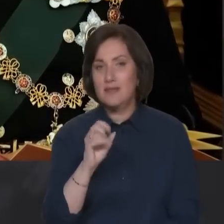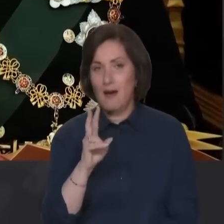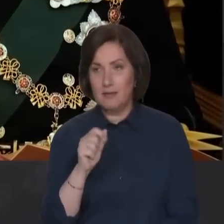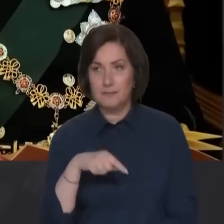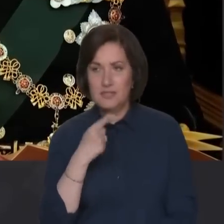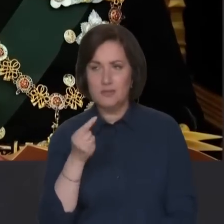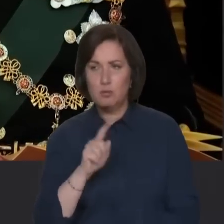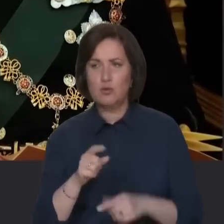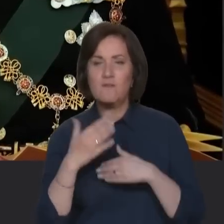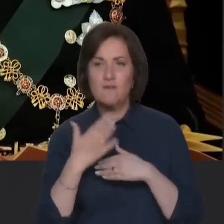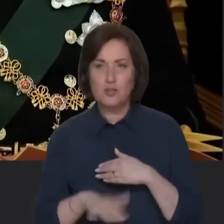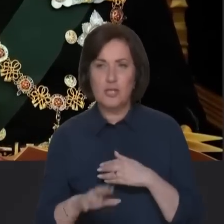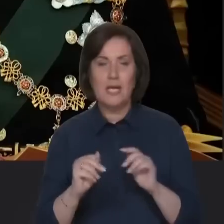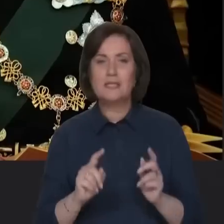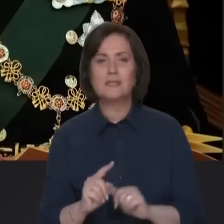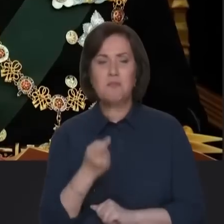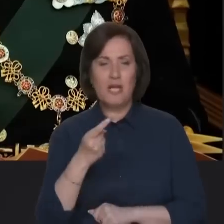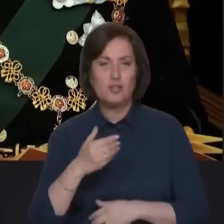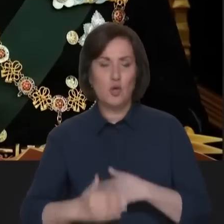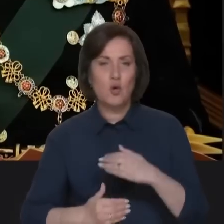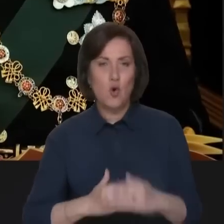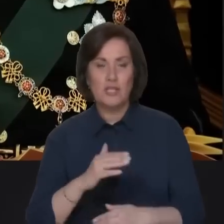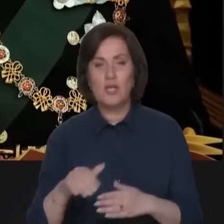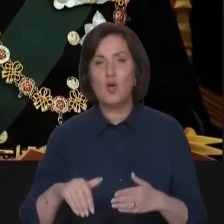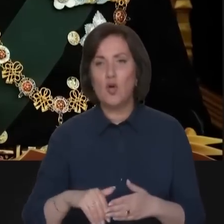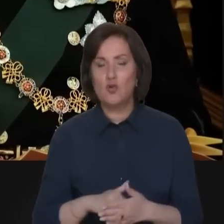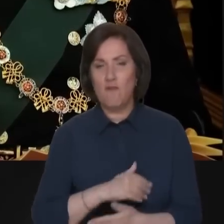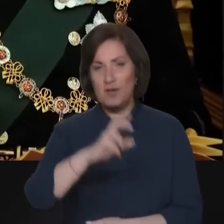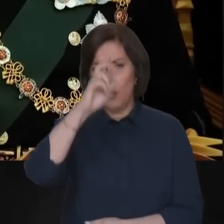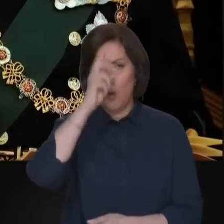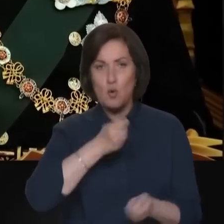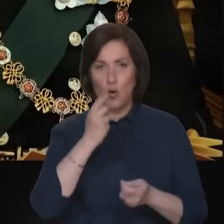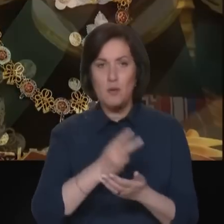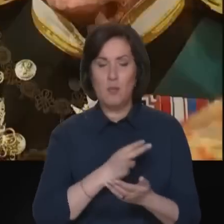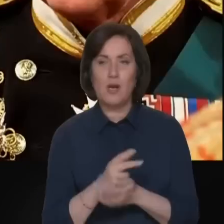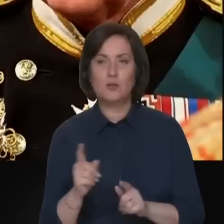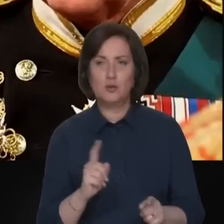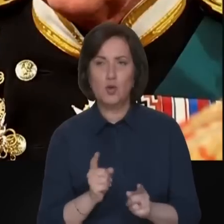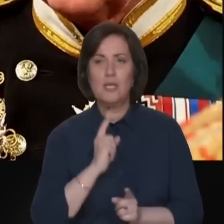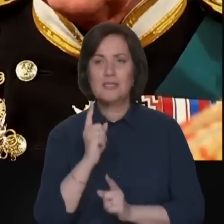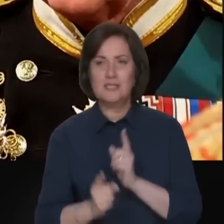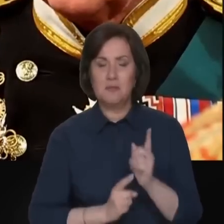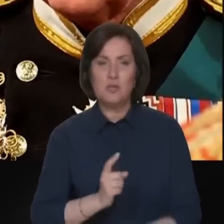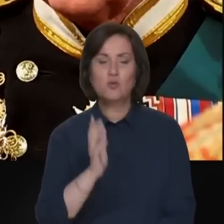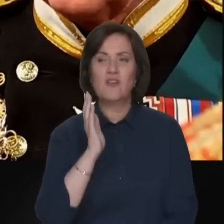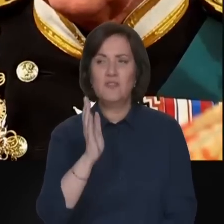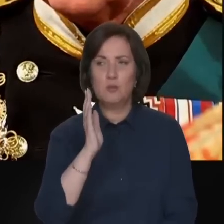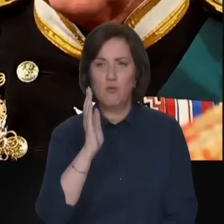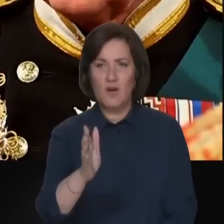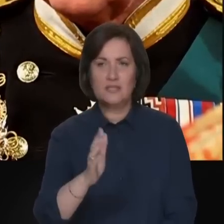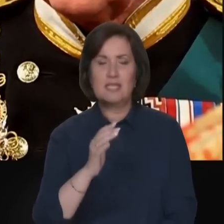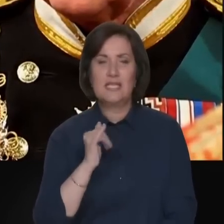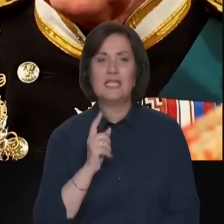що вже з перших кроків новий король показує, що зміни відбуватимуться